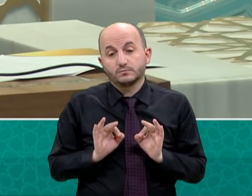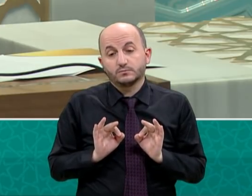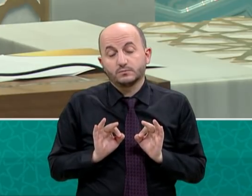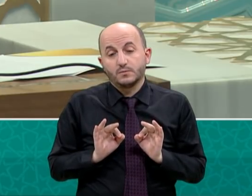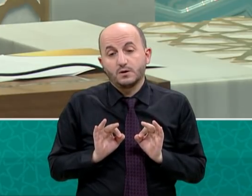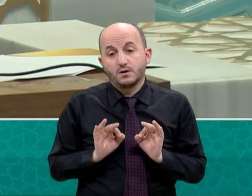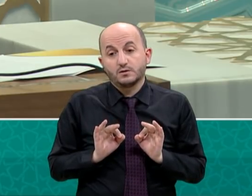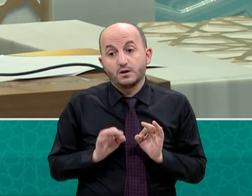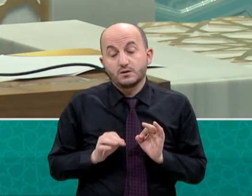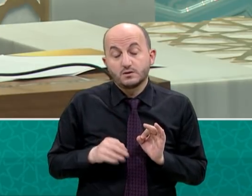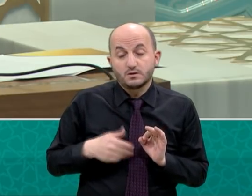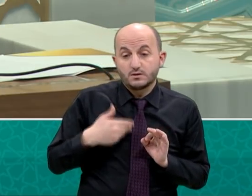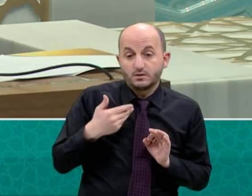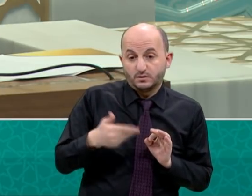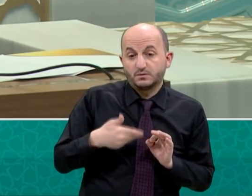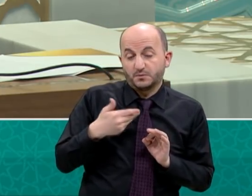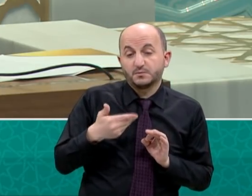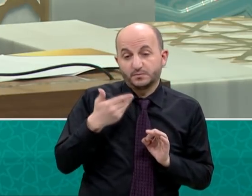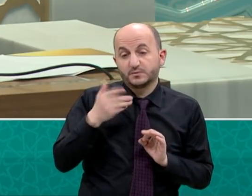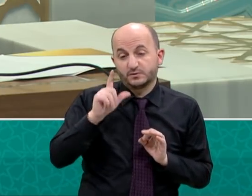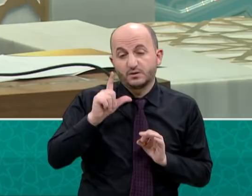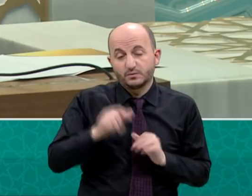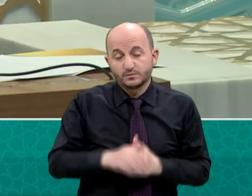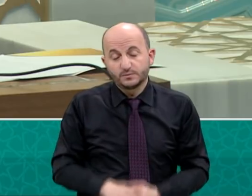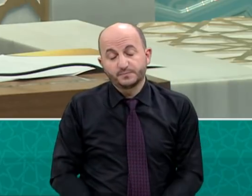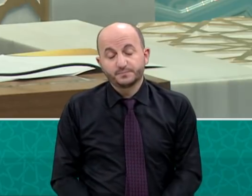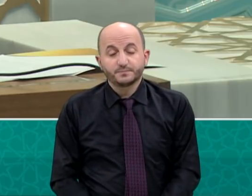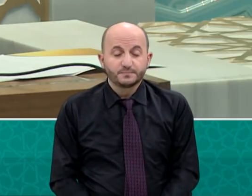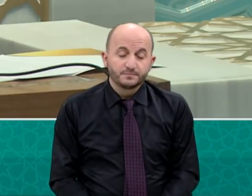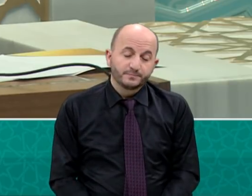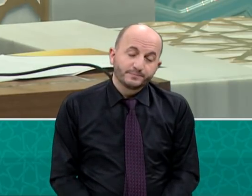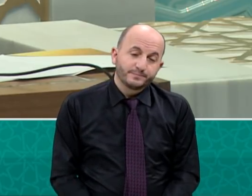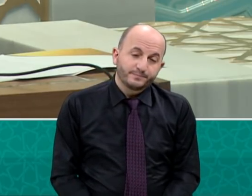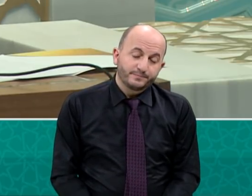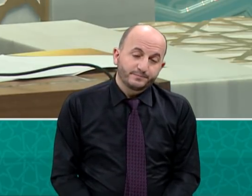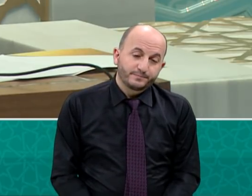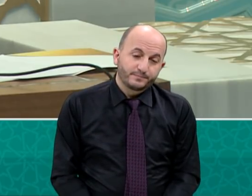mutlak surette zikretmeden geçmememiz gereken bir husus.